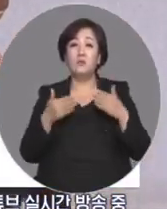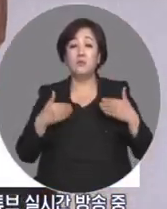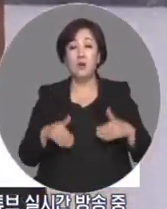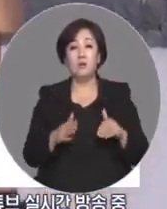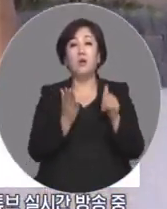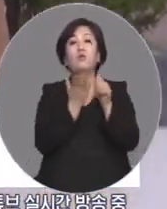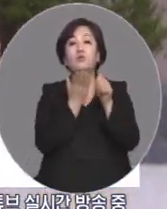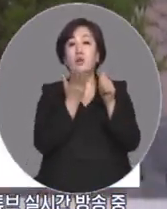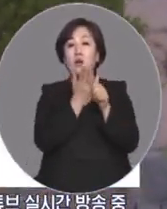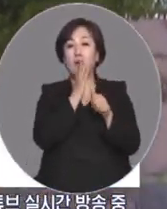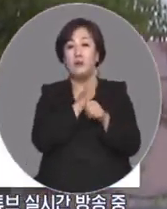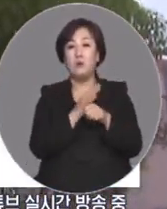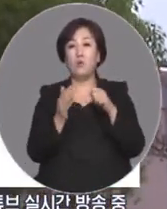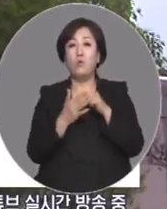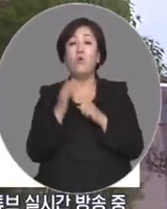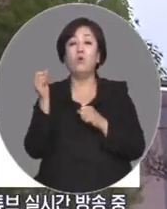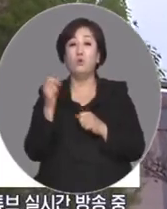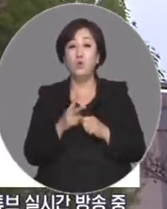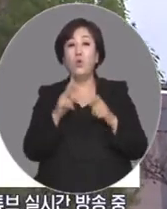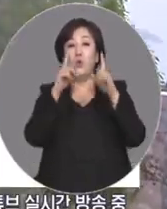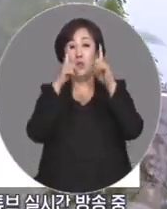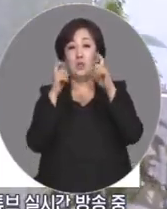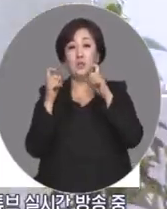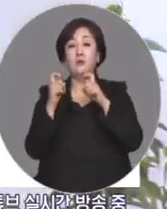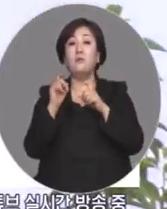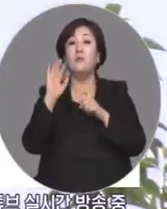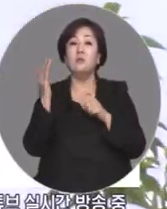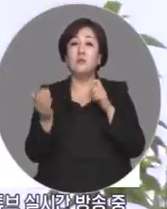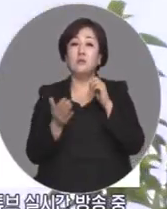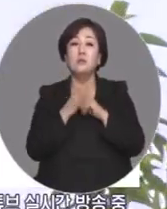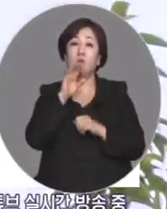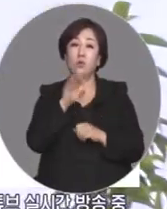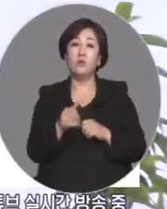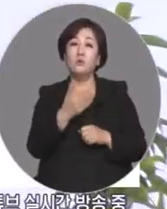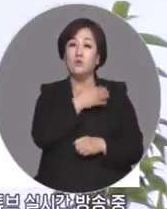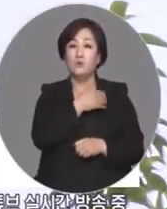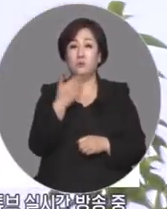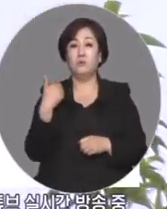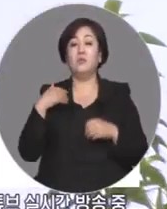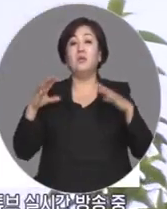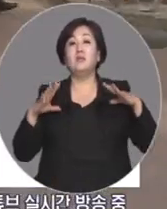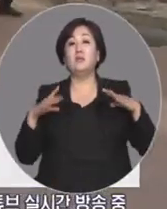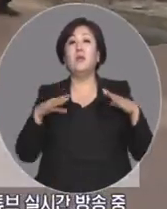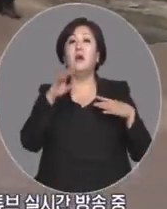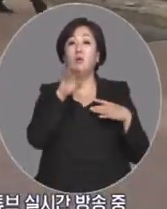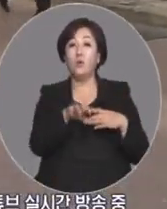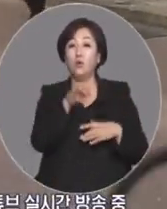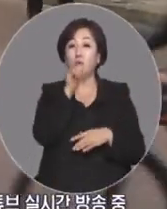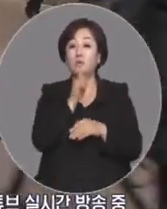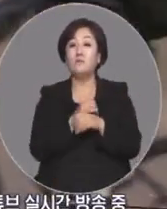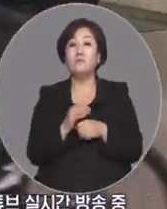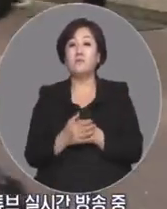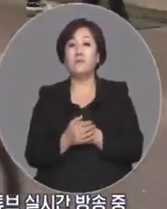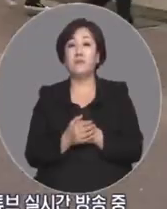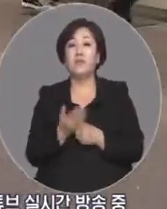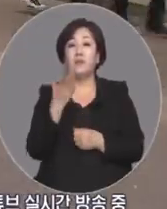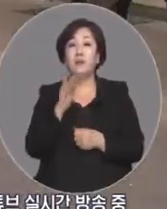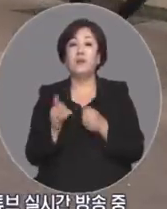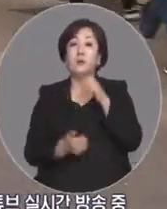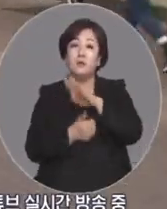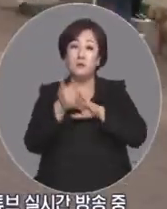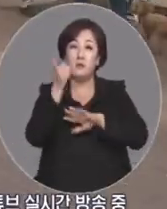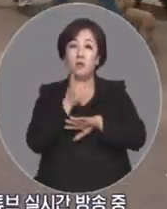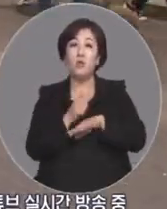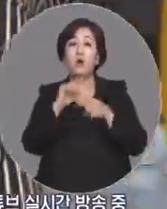하셨고 또 그분을 기념하고 있다 고 하는 것만 가지고도 울산의 충동이 차량 할만 하지요 하지만 성공적인